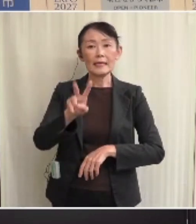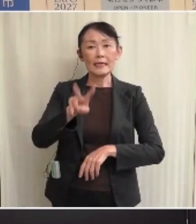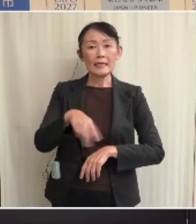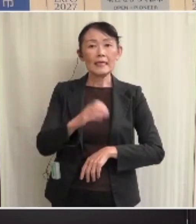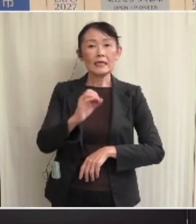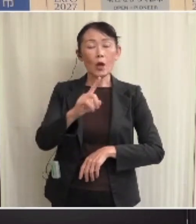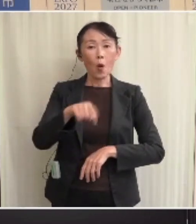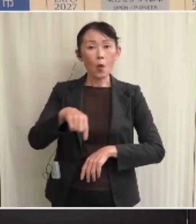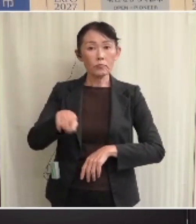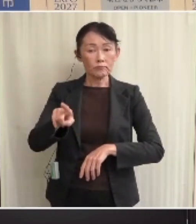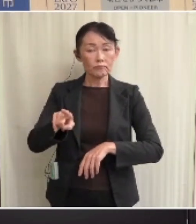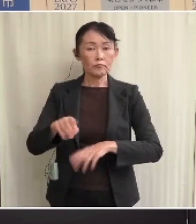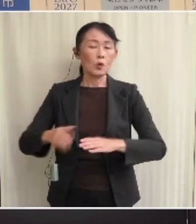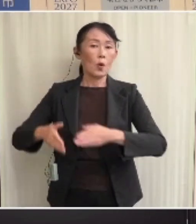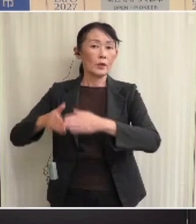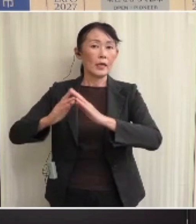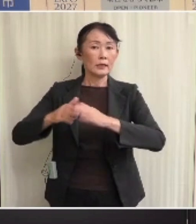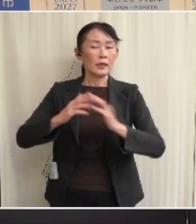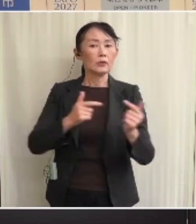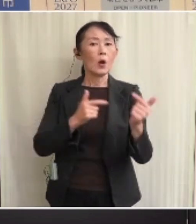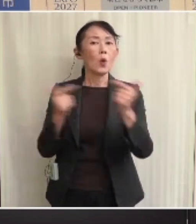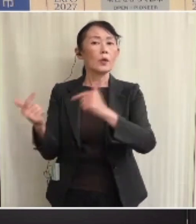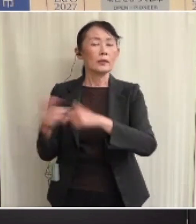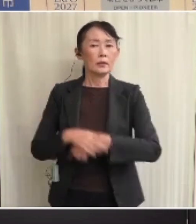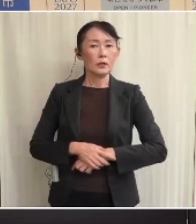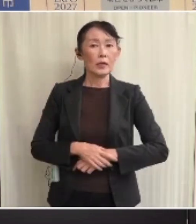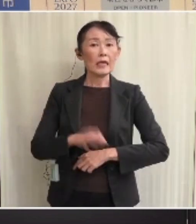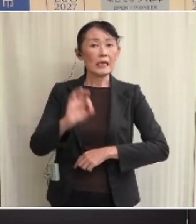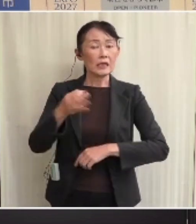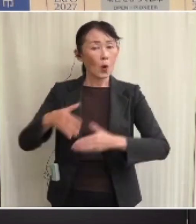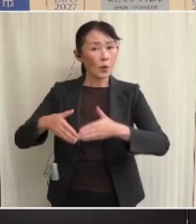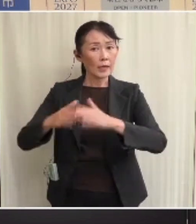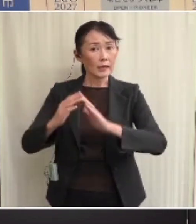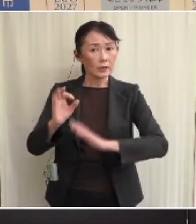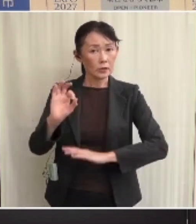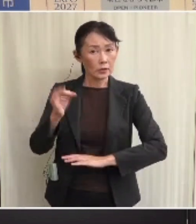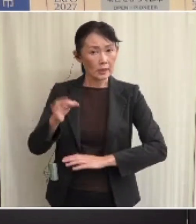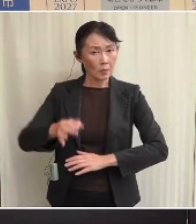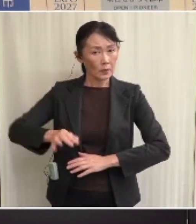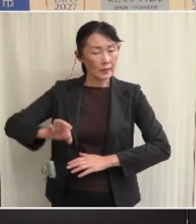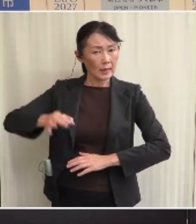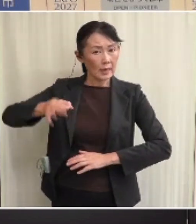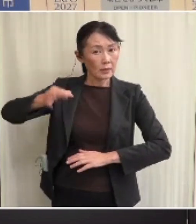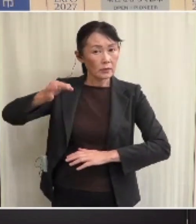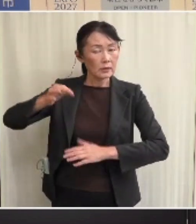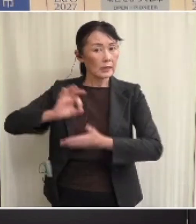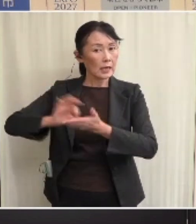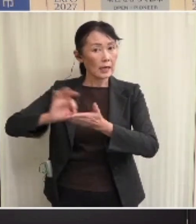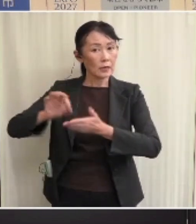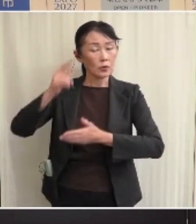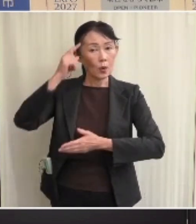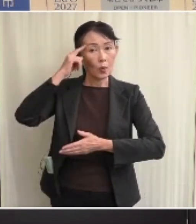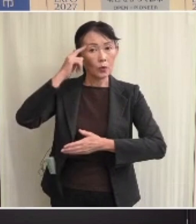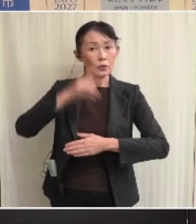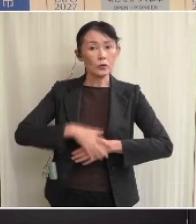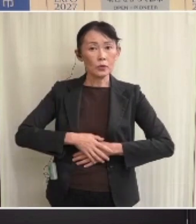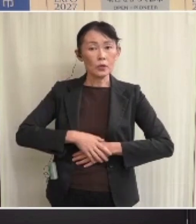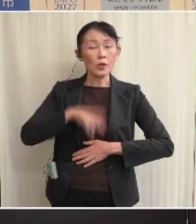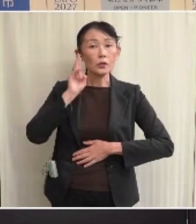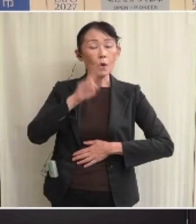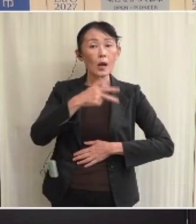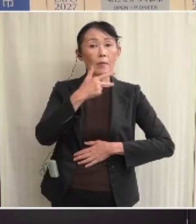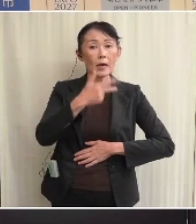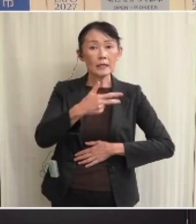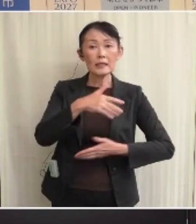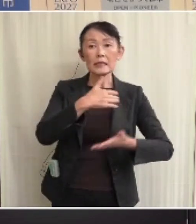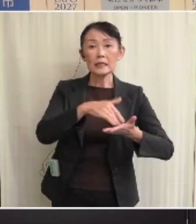用がどうしても人件費、まあ、建設費もかなり高まってくるのかなというところで、今現在横浜市の方で試